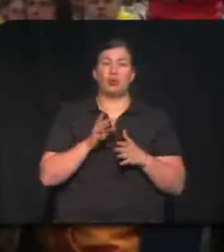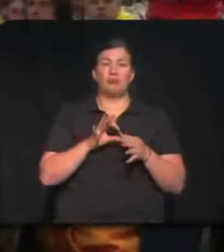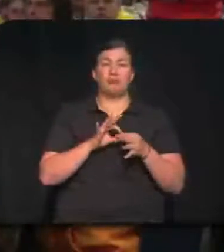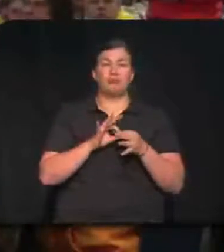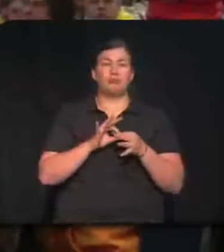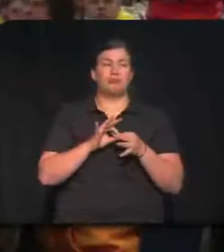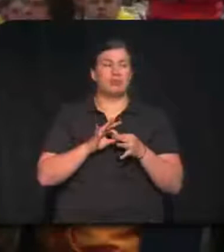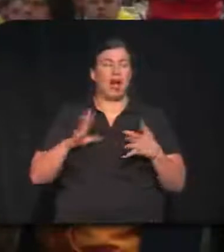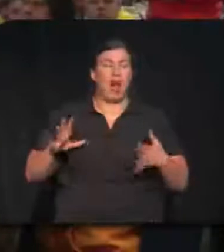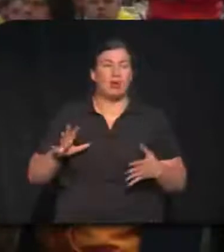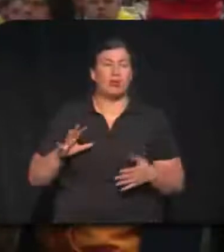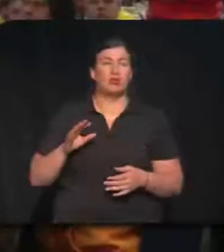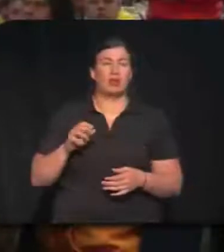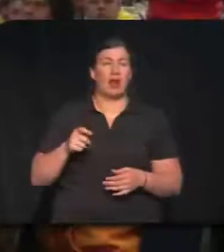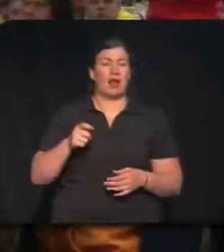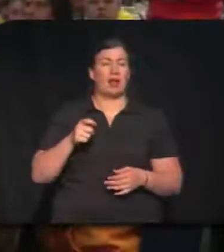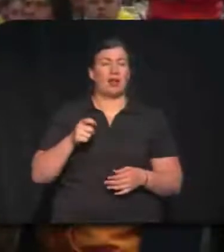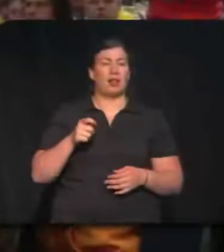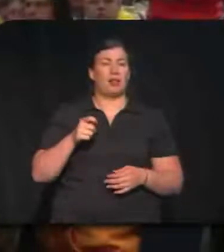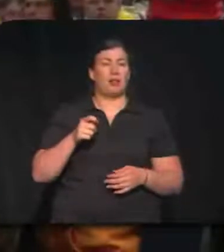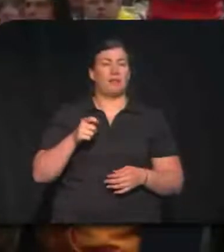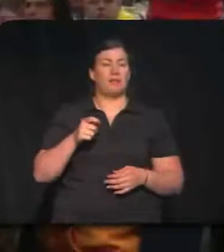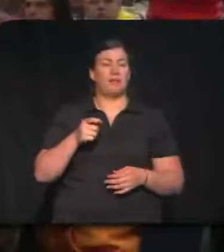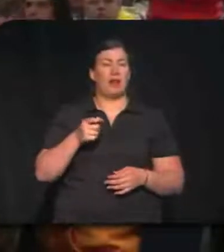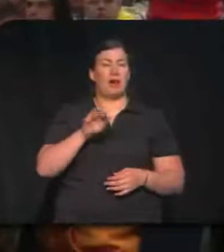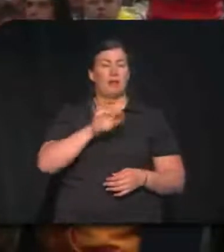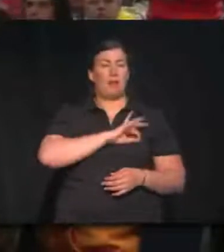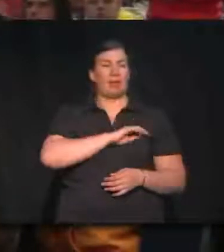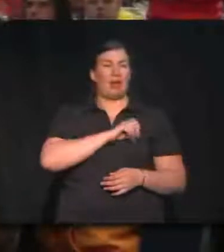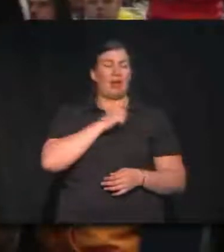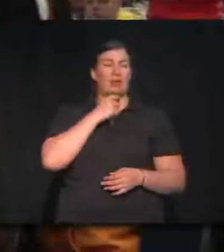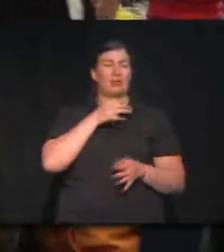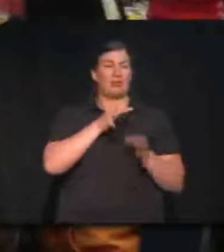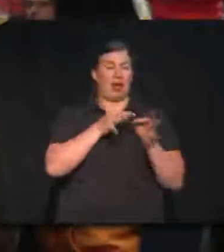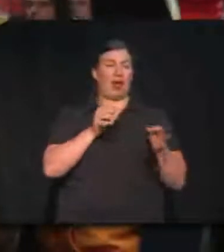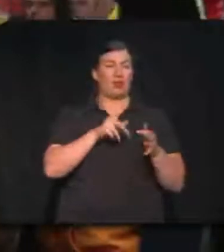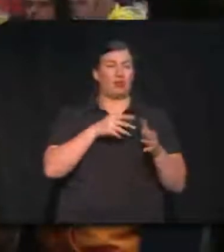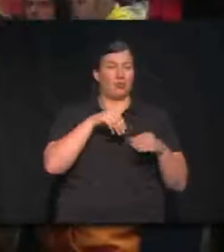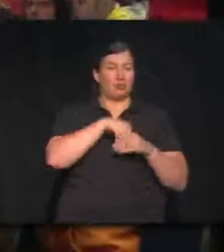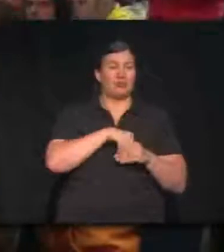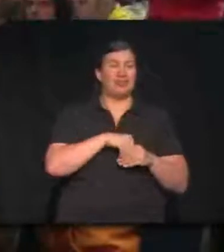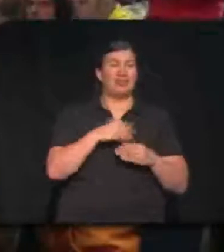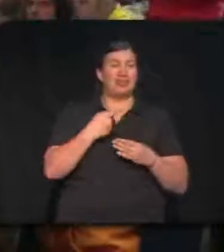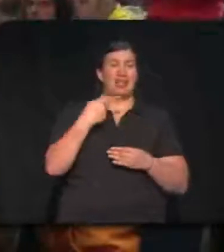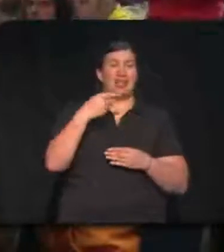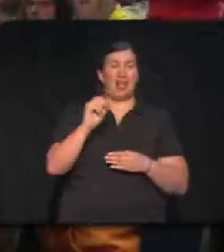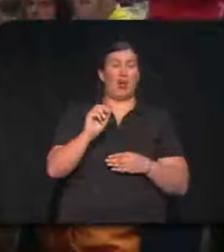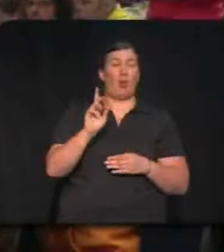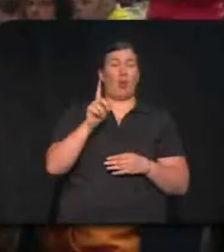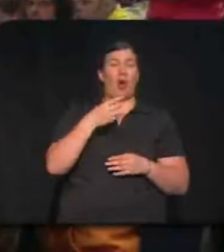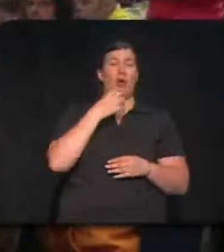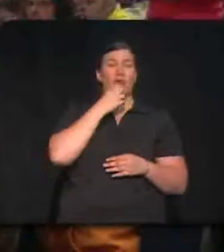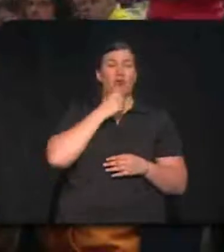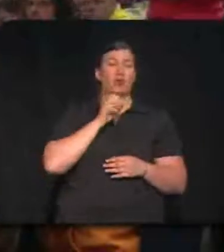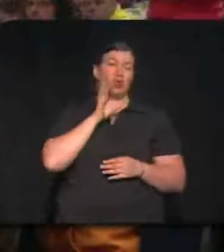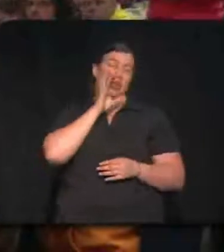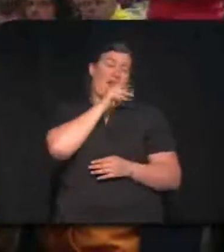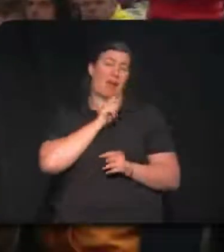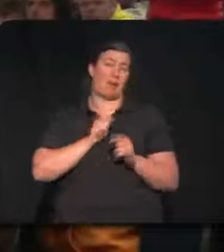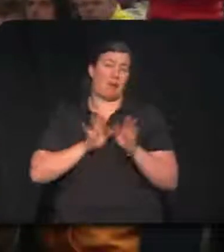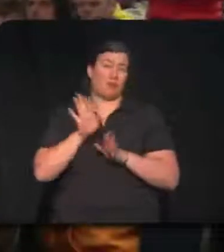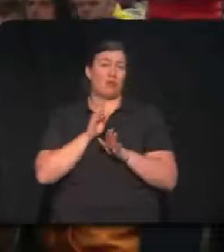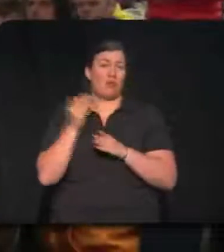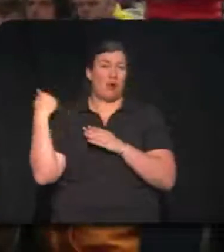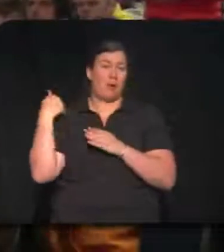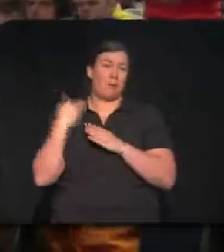Parteitagen beschäftigt haben geheim abgestimmt haben das ist ein Geschäftsordnung die in das auch genau darum steht stellchen Antrag auf geheime